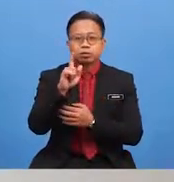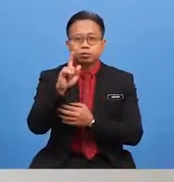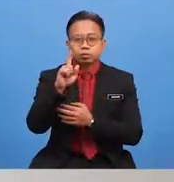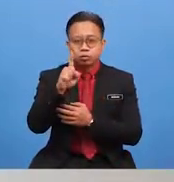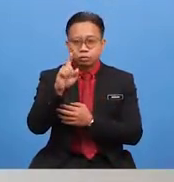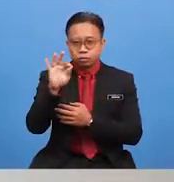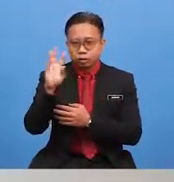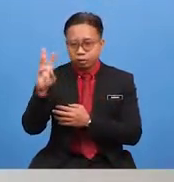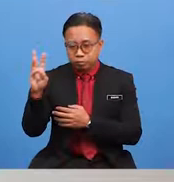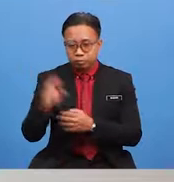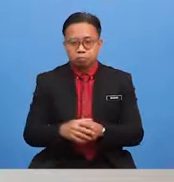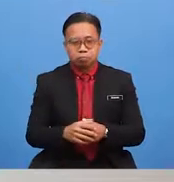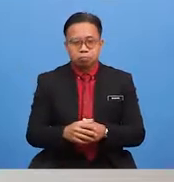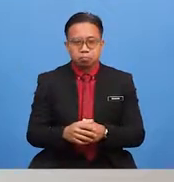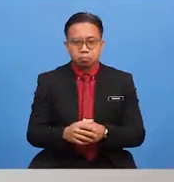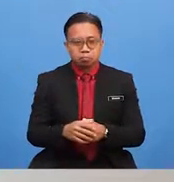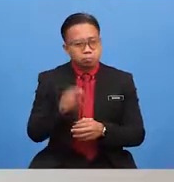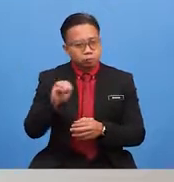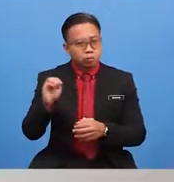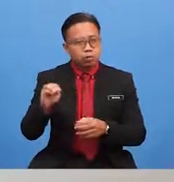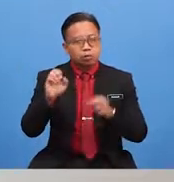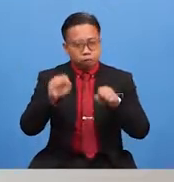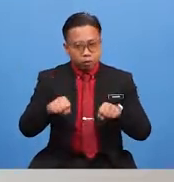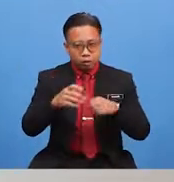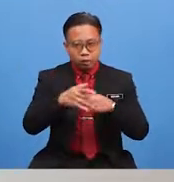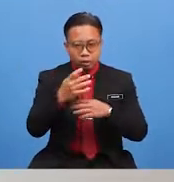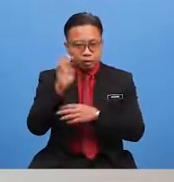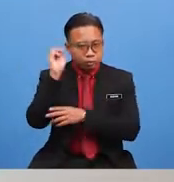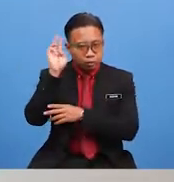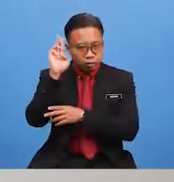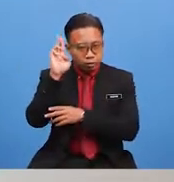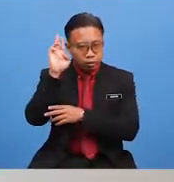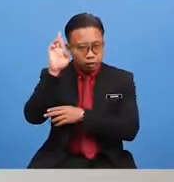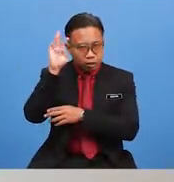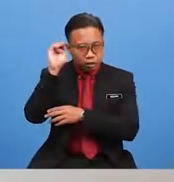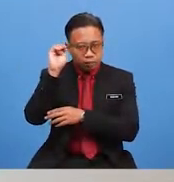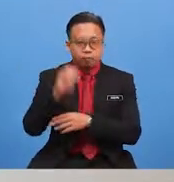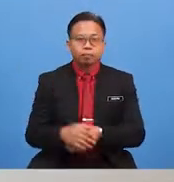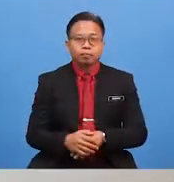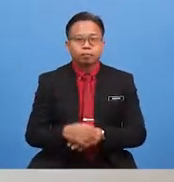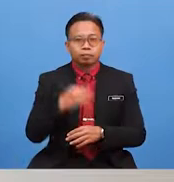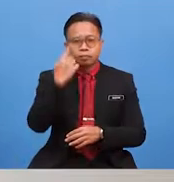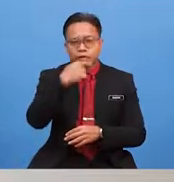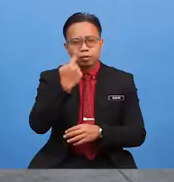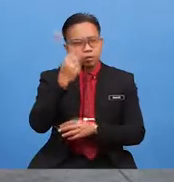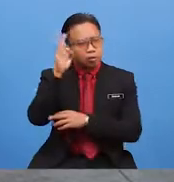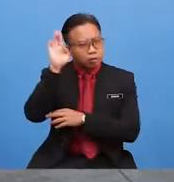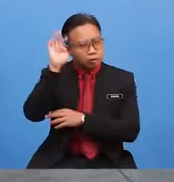di Leiden, Belanda. Murid-murid boleh panggil saya Mr. Rembrandt. Siapakah